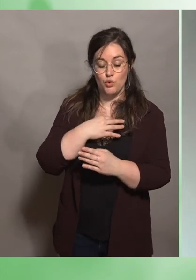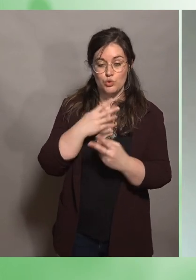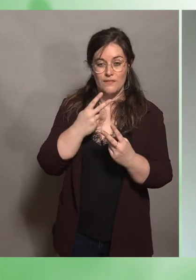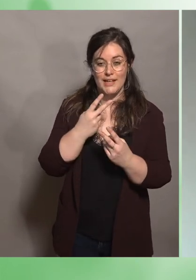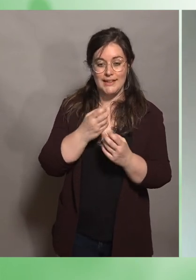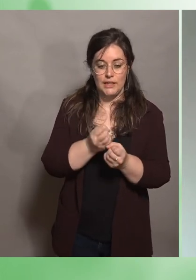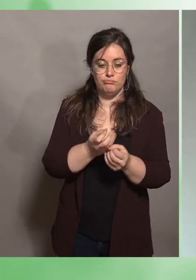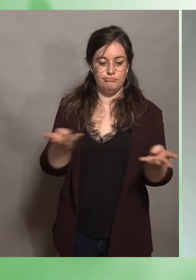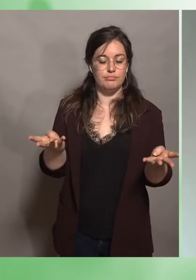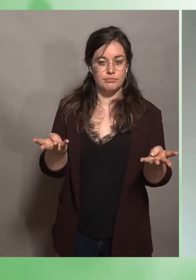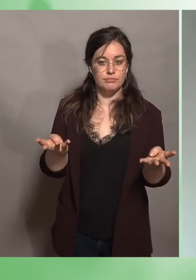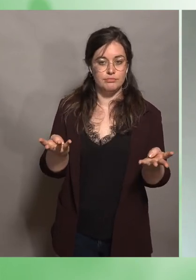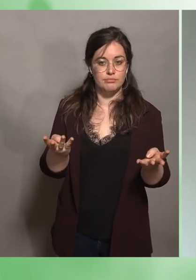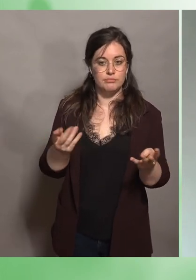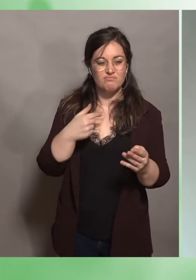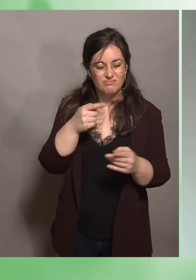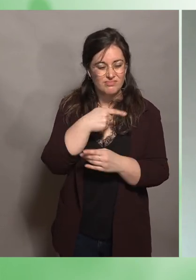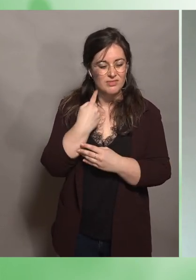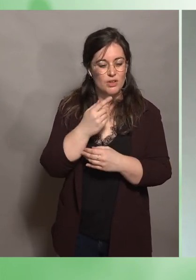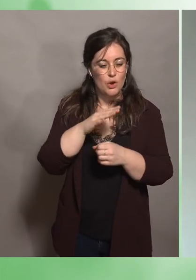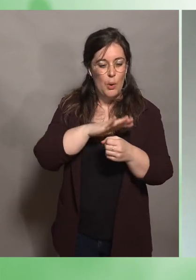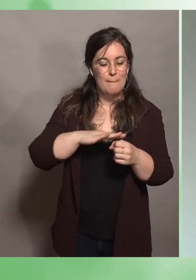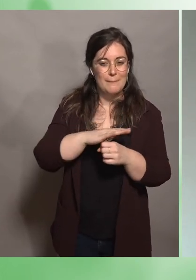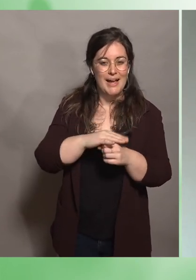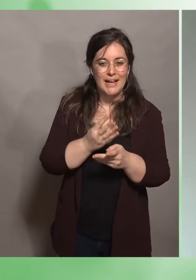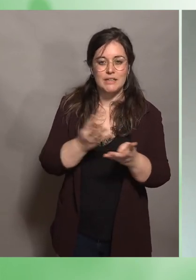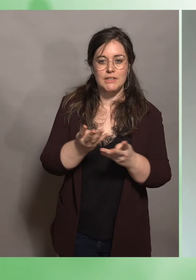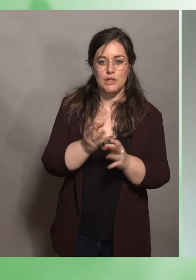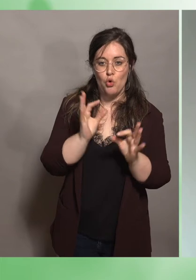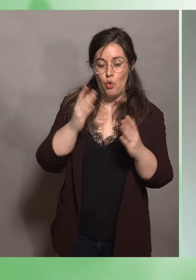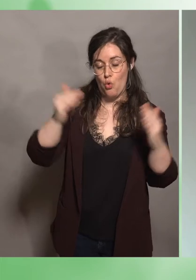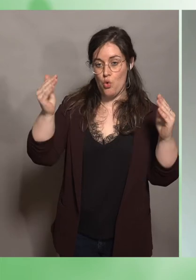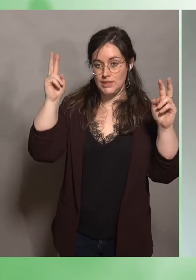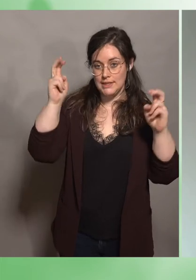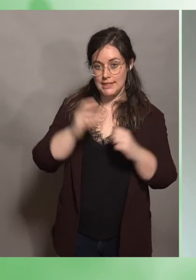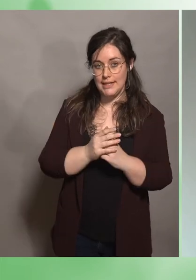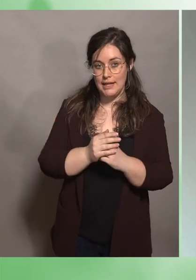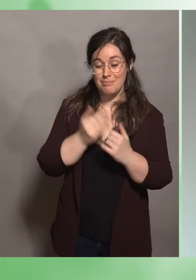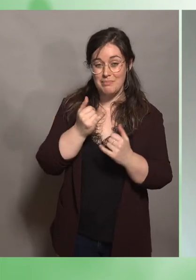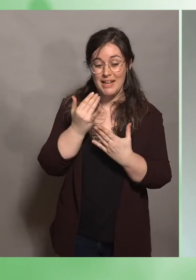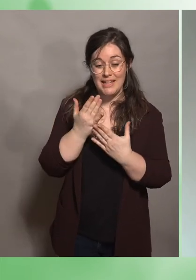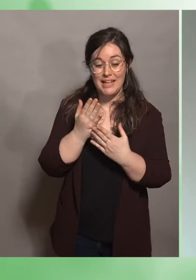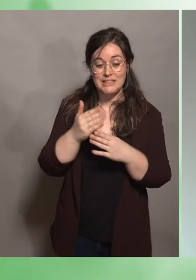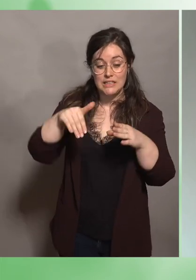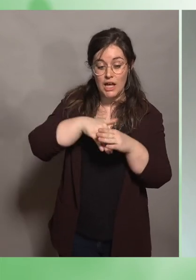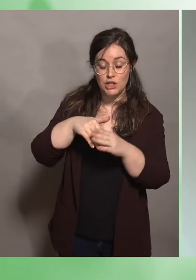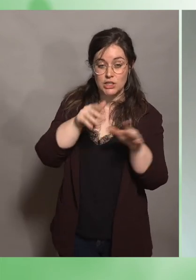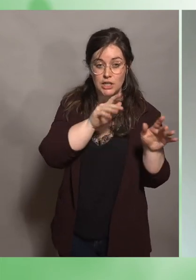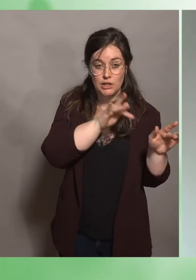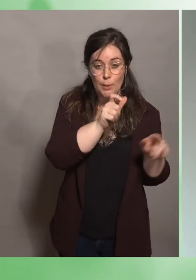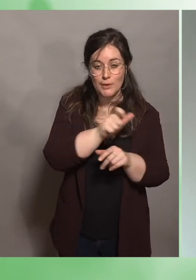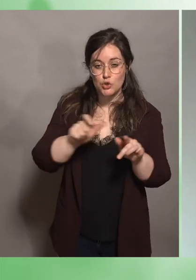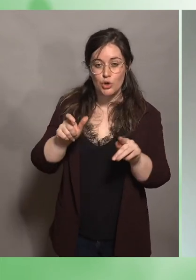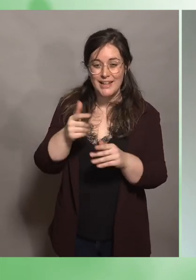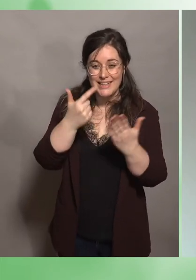In unserer Branche ist die Diversität ein großes Thema. Wir beschäftigen aktuell Menschen aus 70 verschiedenen Nationen. Das heißt,